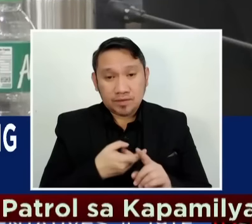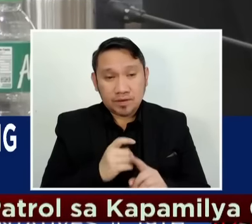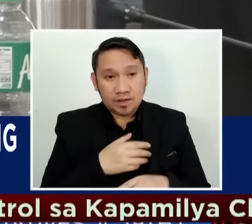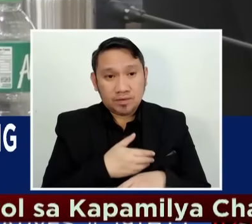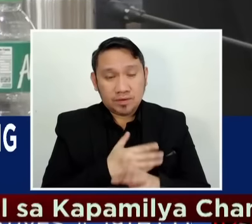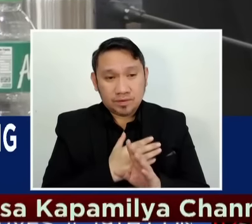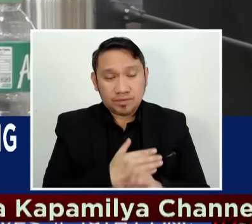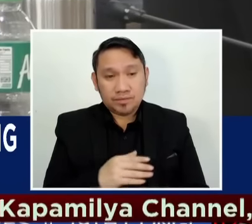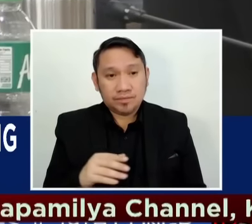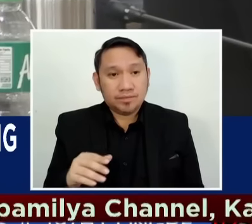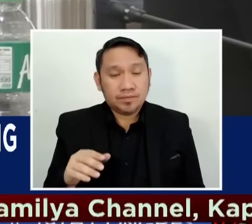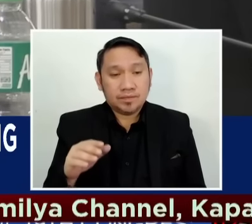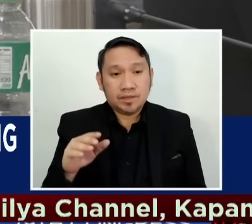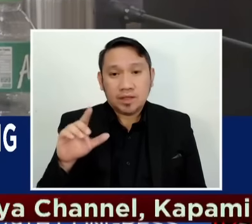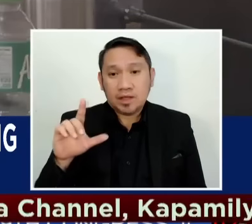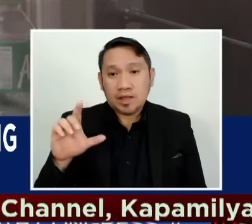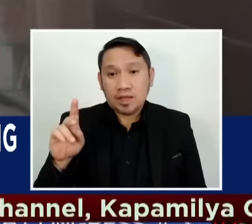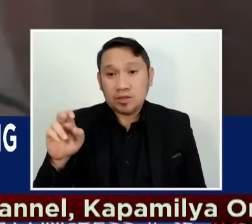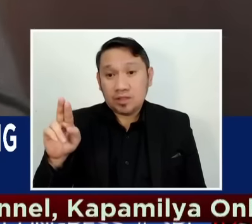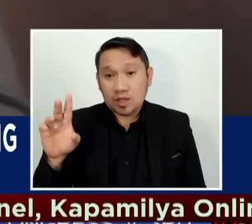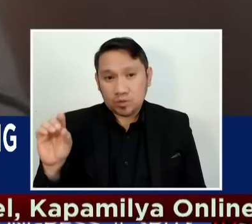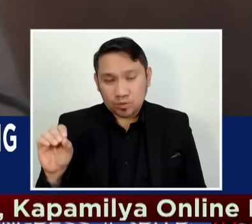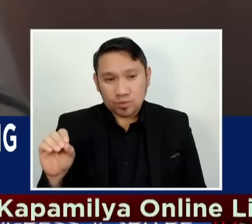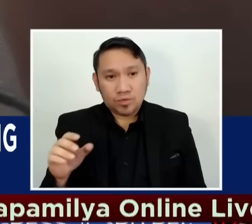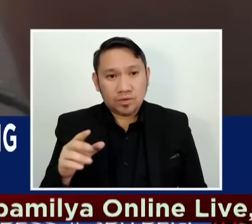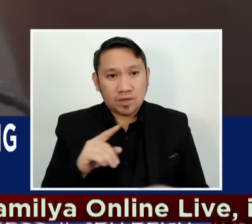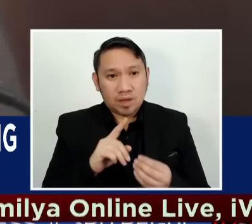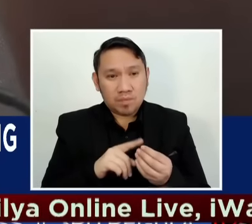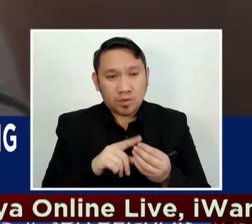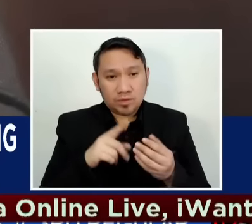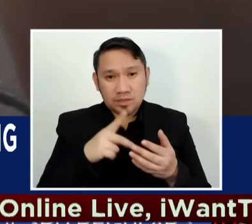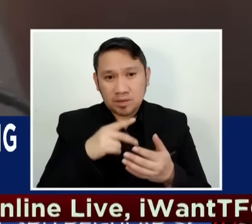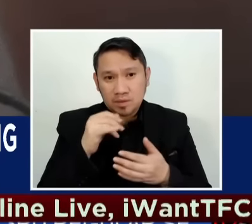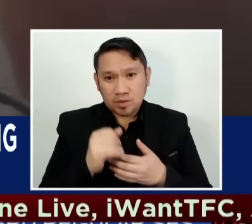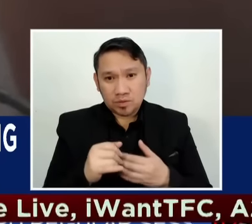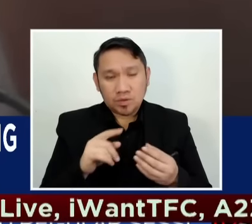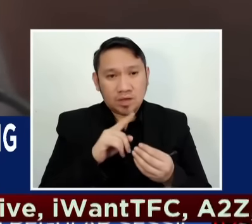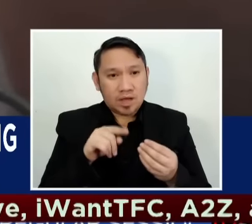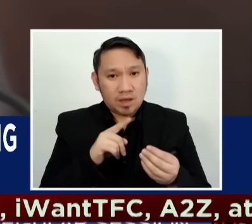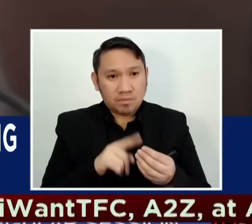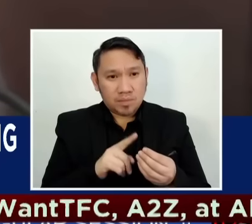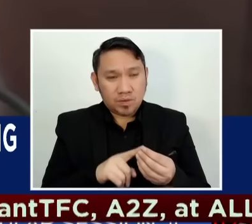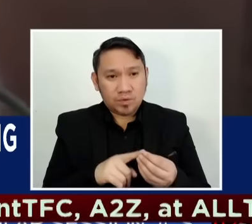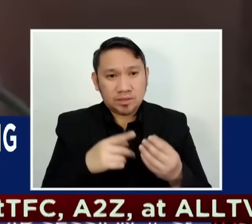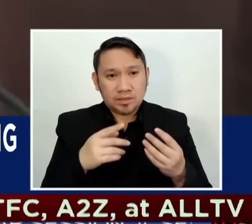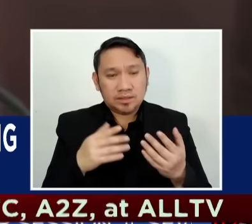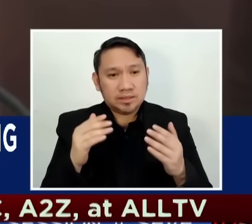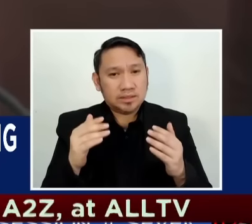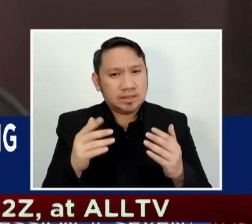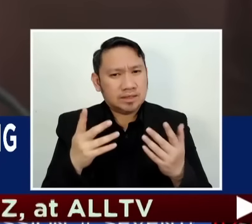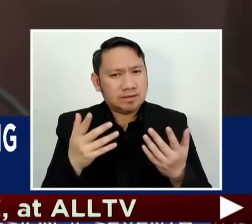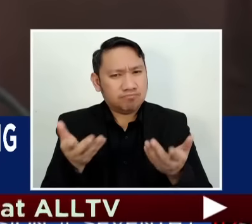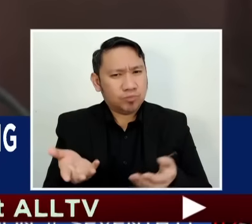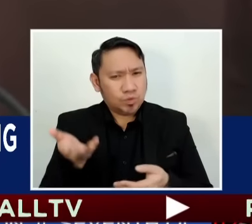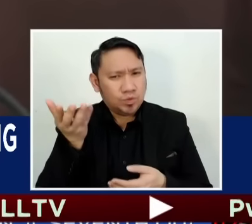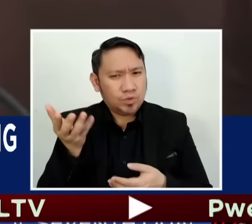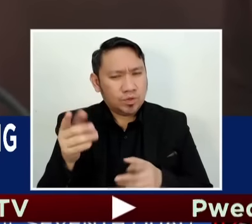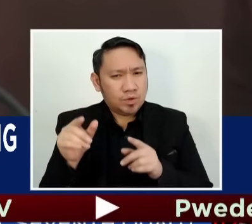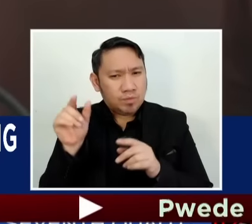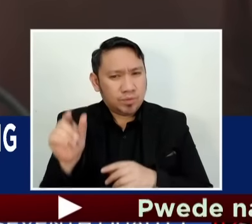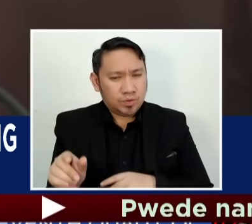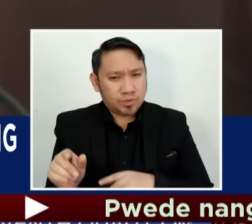Commissioner Edilberto Leonardo kaugnay ng isang proyekto na may kinalaman sa isang high-value individual na umano'y